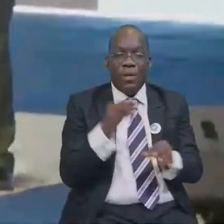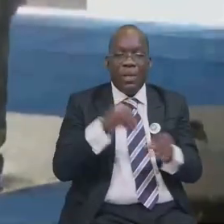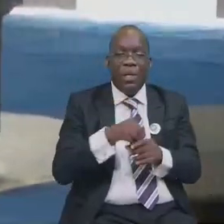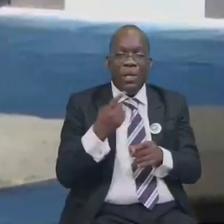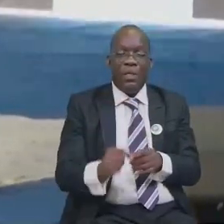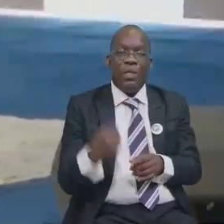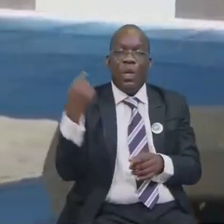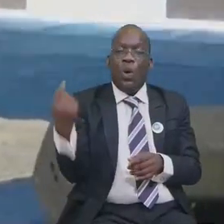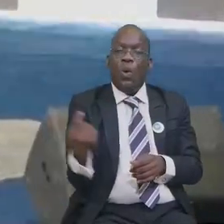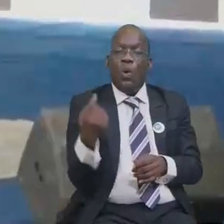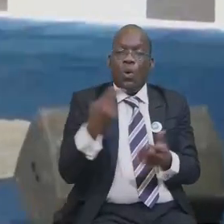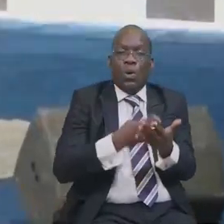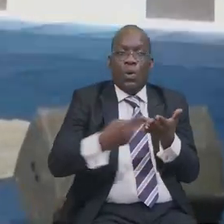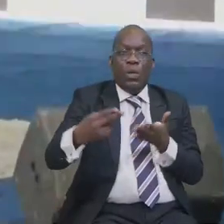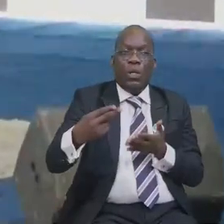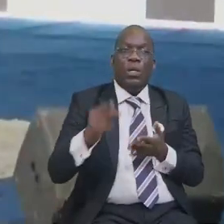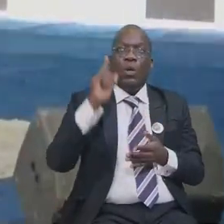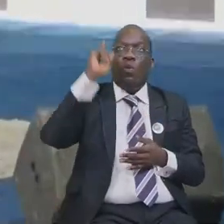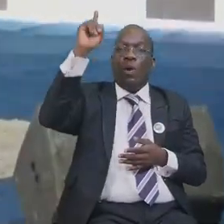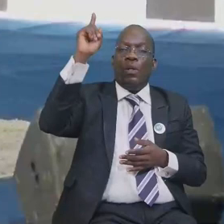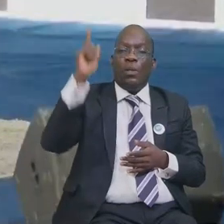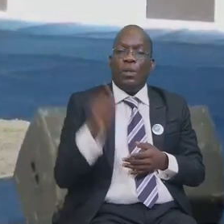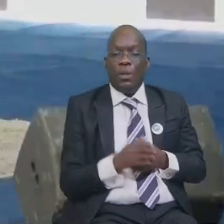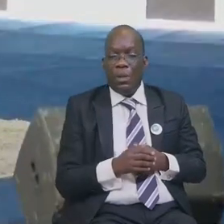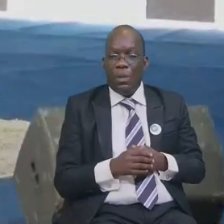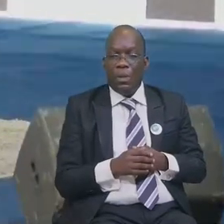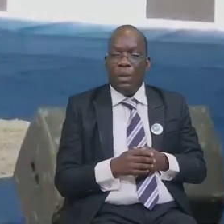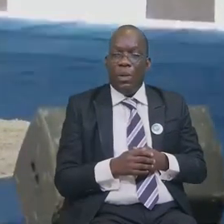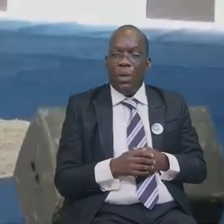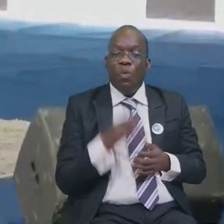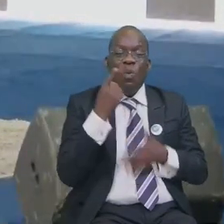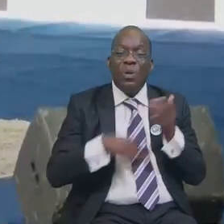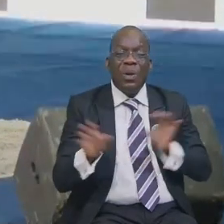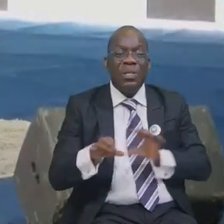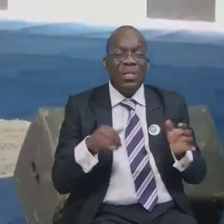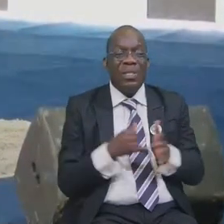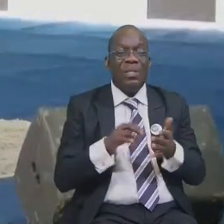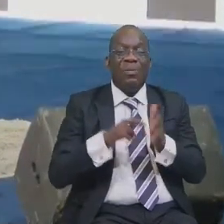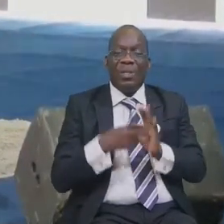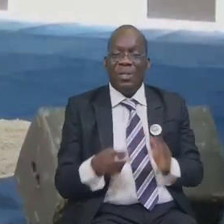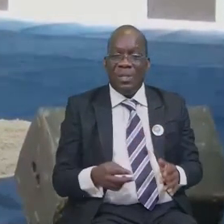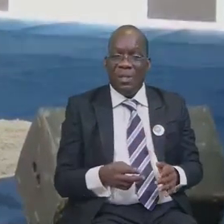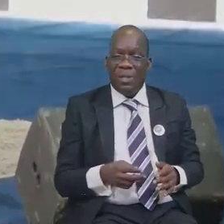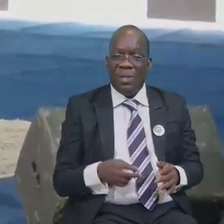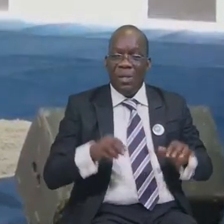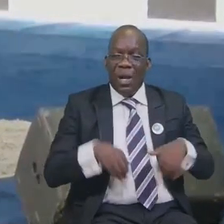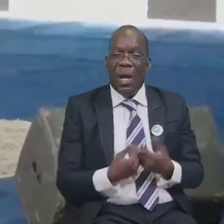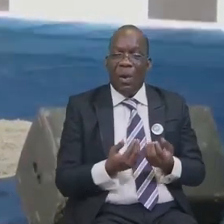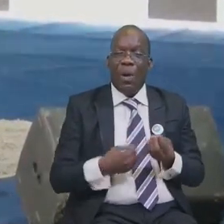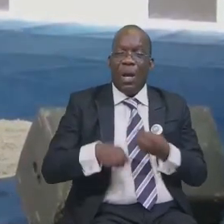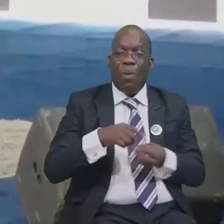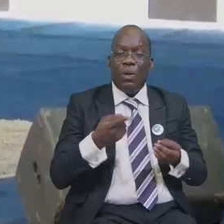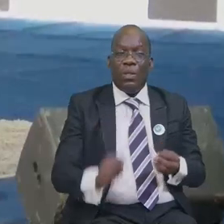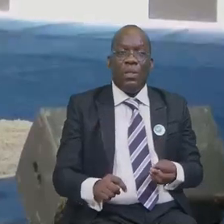au seul sauveur et les héros, ils n'ont pas foi en eux. Et les philosophes, et les auteurs,